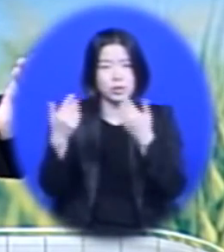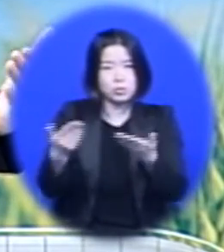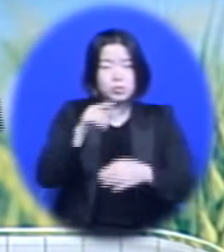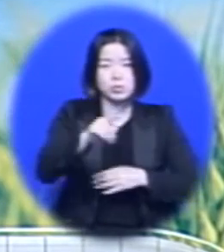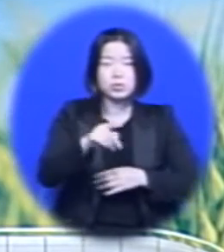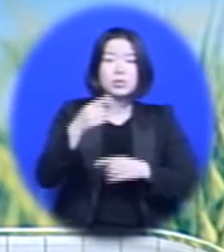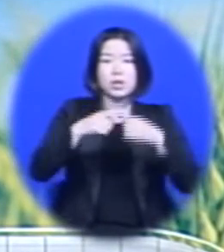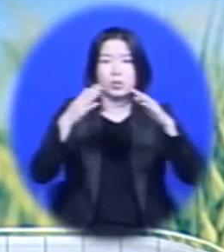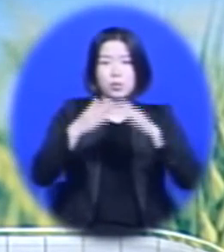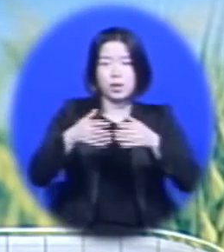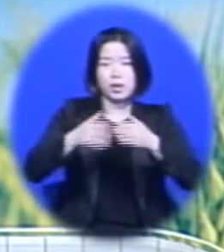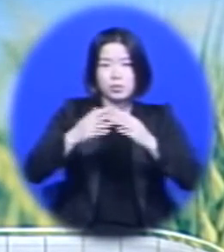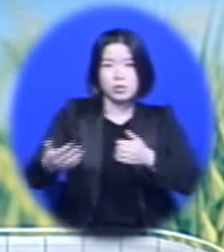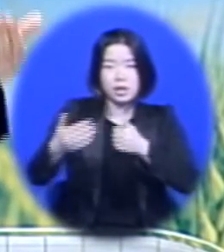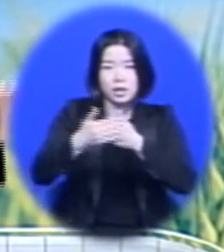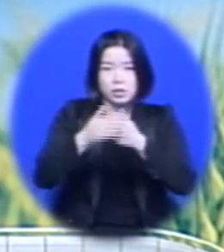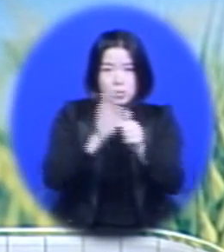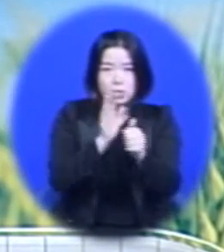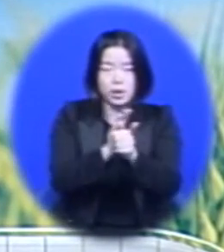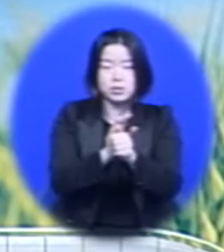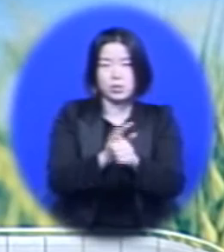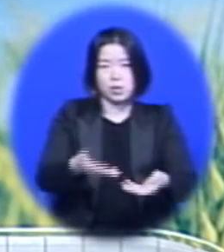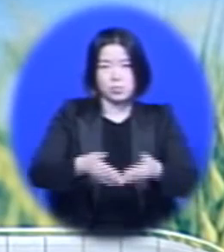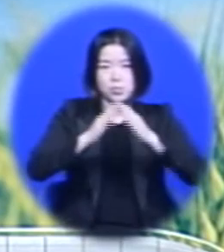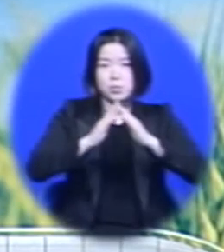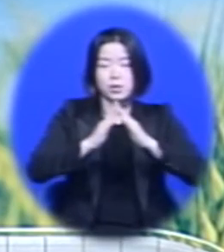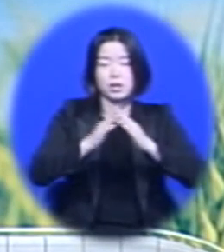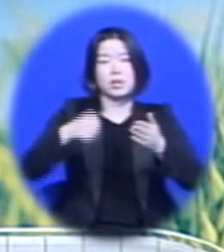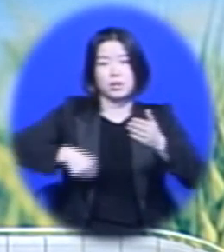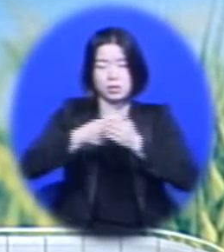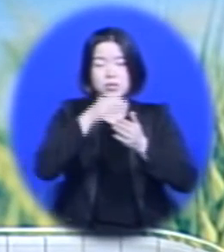우리가 품어서 분리개척교회 한 교회를 우리가 세웠습니다.